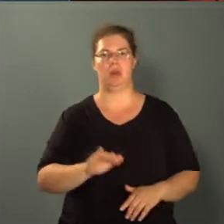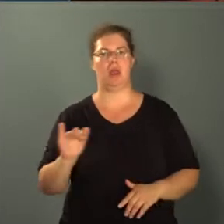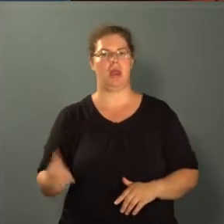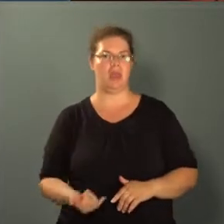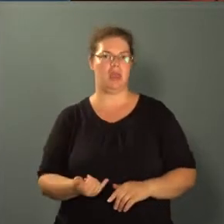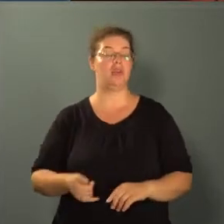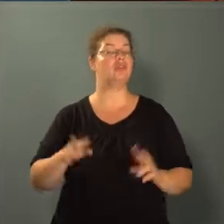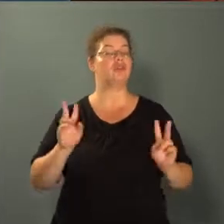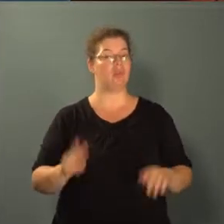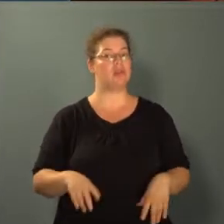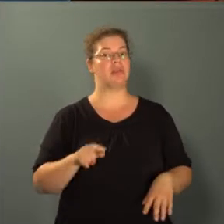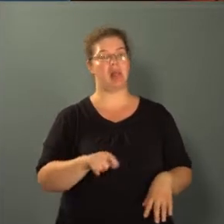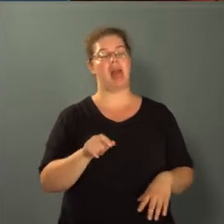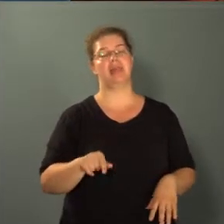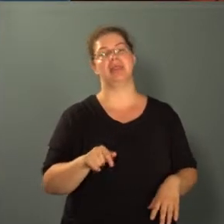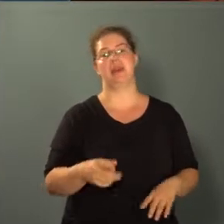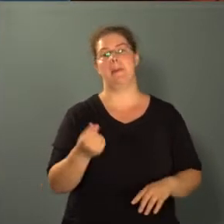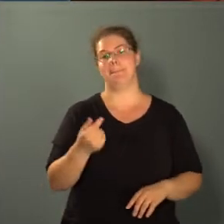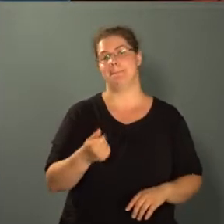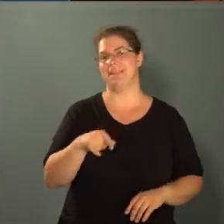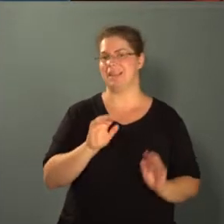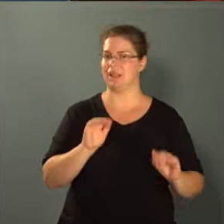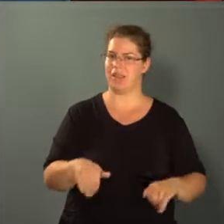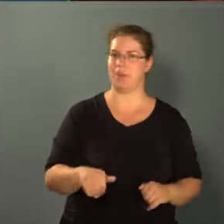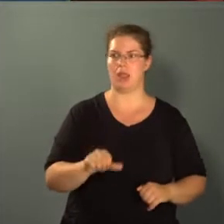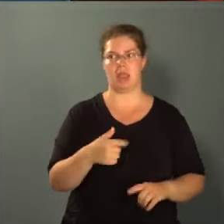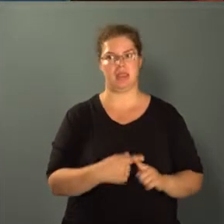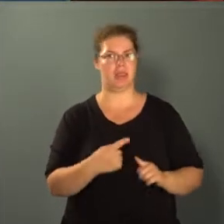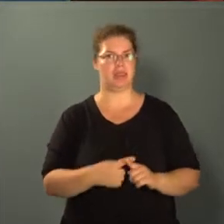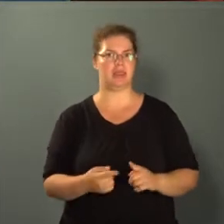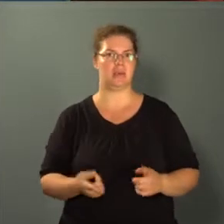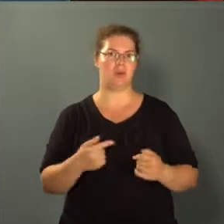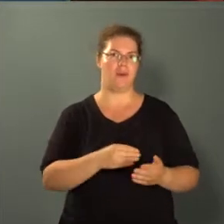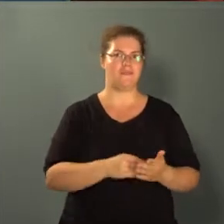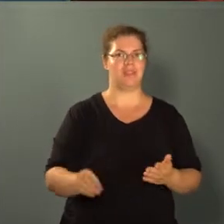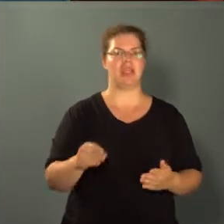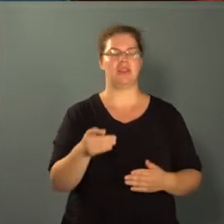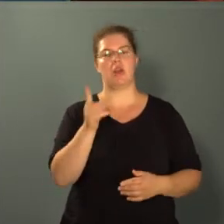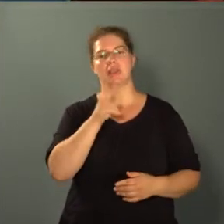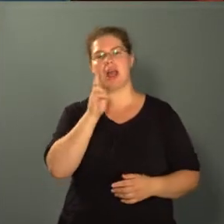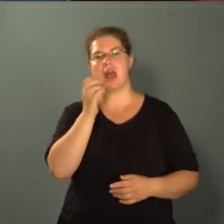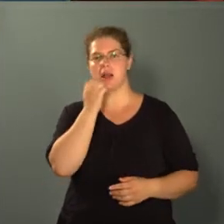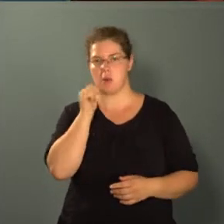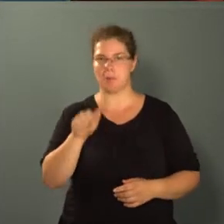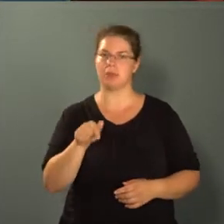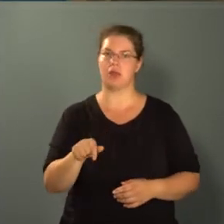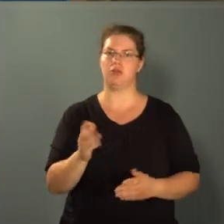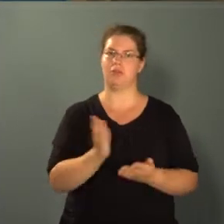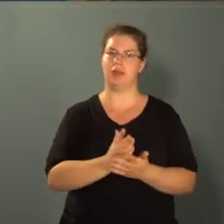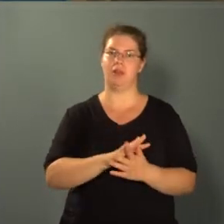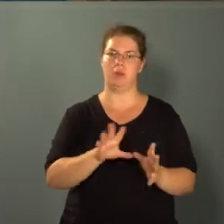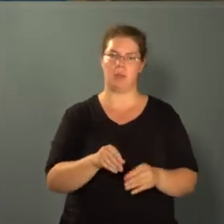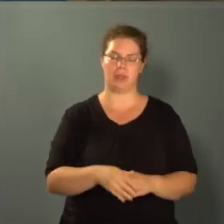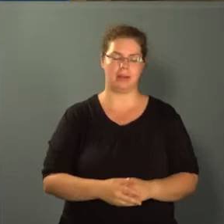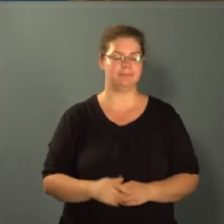és valószínűleg ennek a pénznek, vagy támogatásnak egy részéből fizetjük majd a Telekomnak is ki a megfelelő